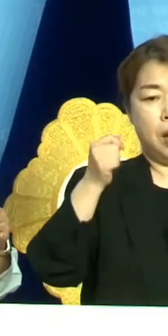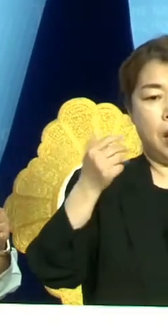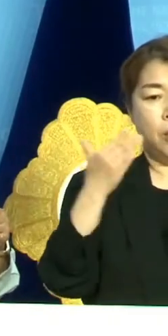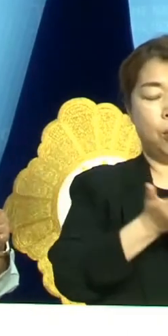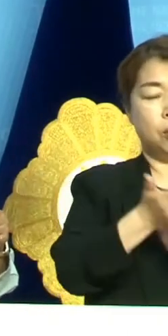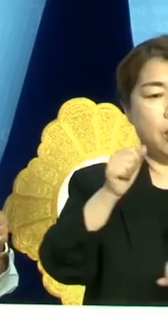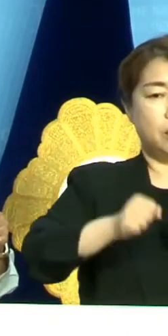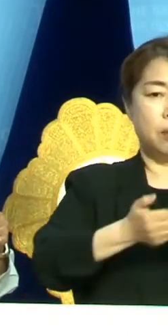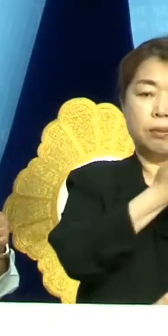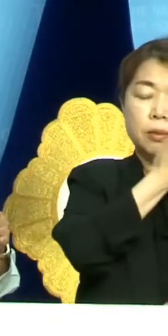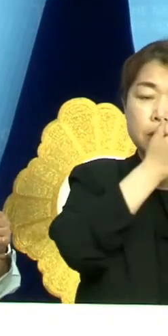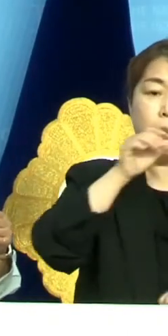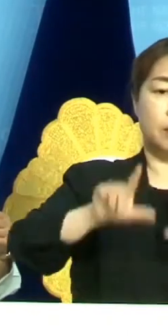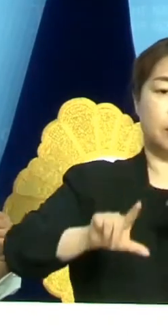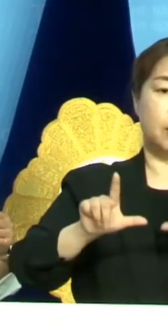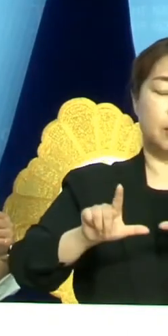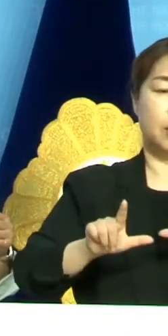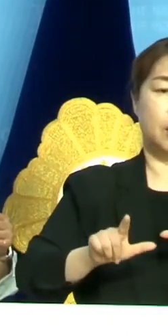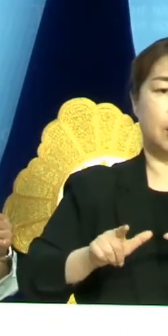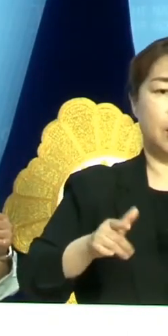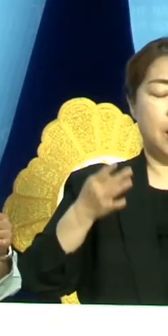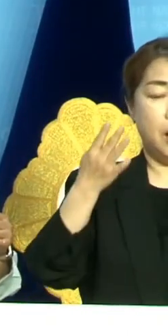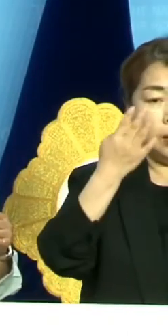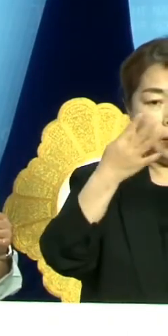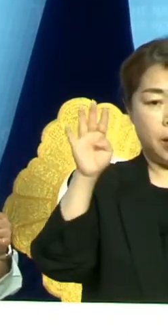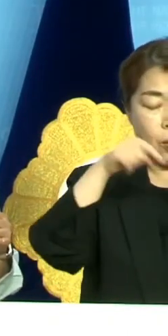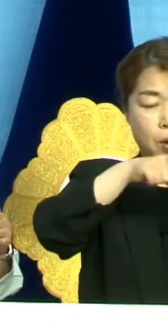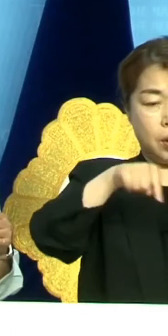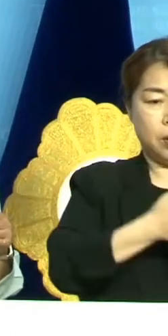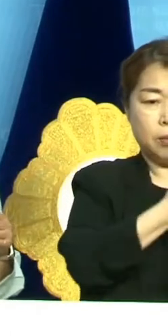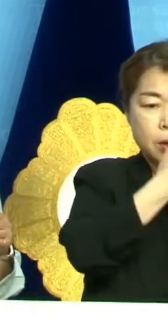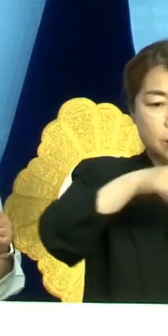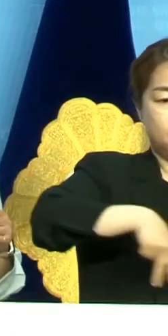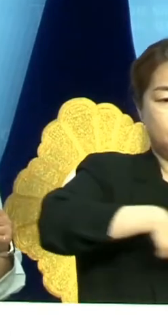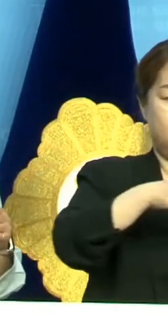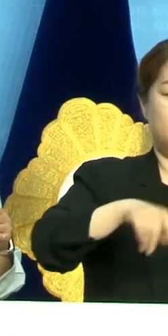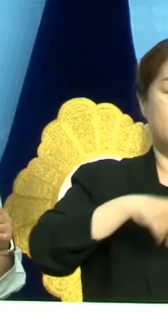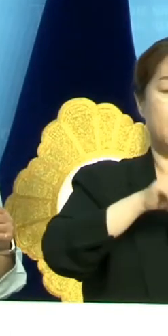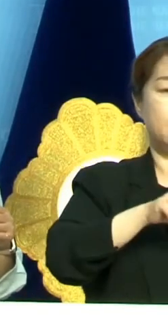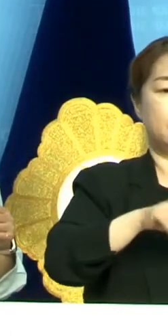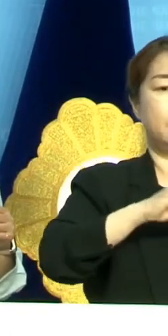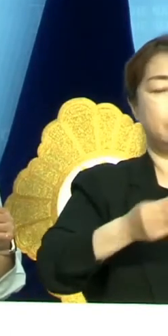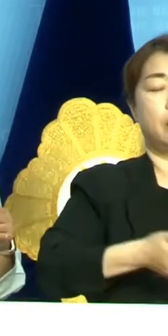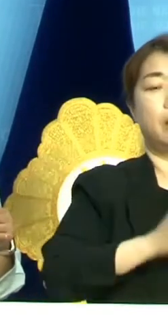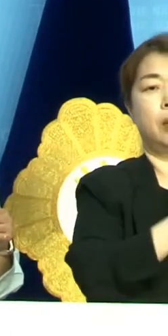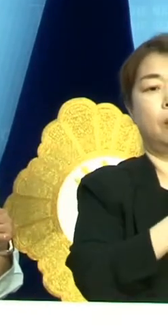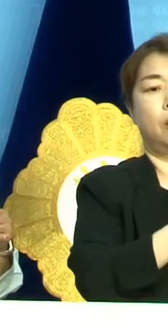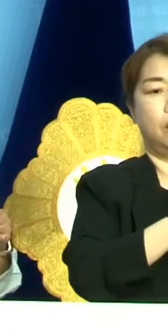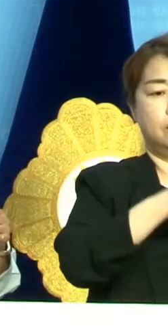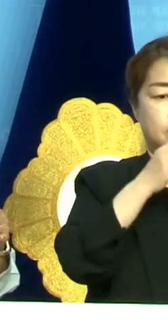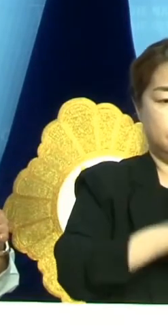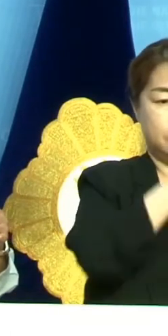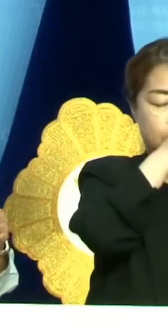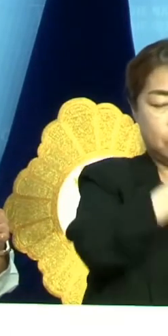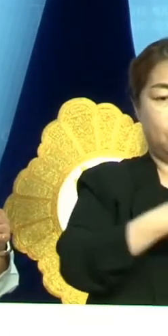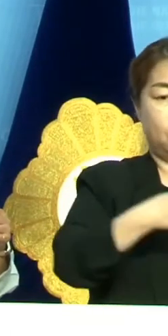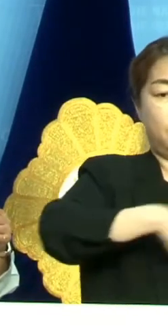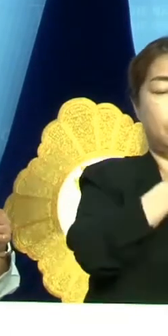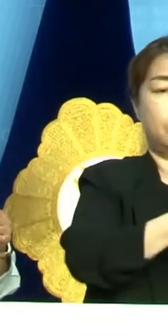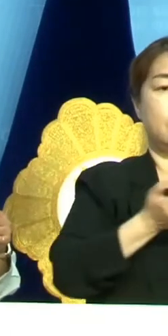부끄럽습니다 대학의 열악한 수업 환경에 대한 대책을 마련해야 한다 제대로 된 교육 환경을 제공하지 못한다면